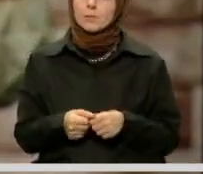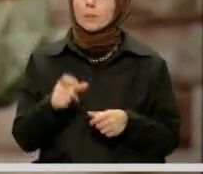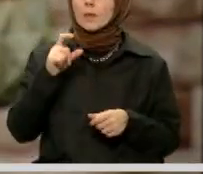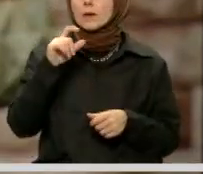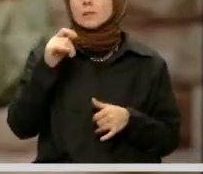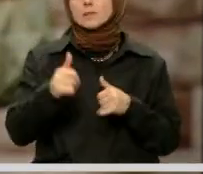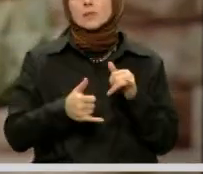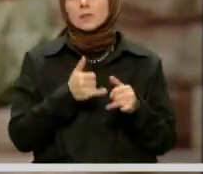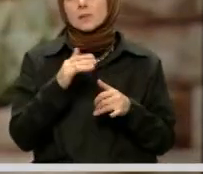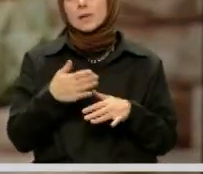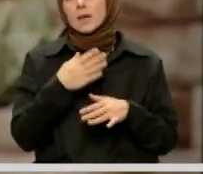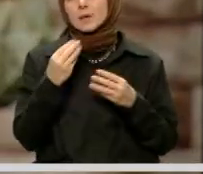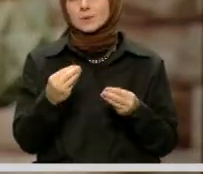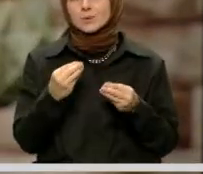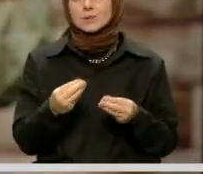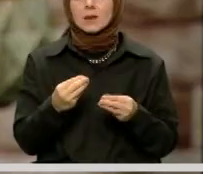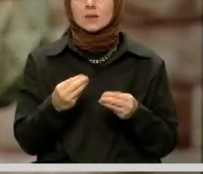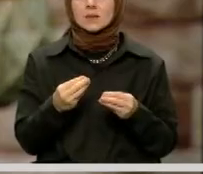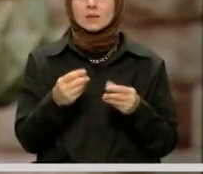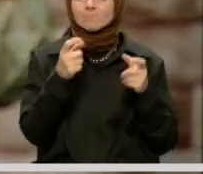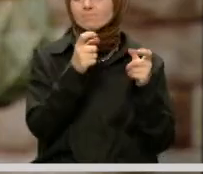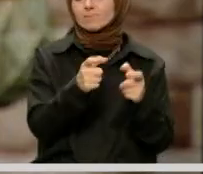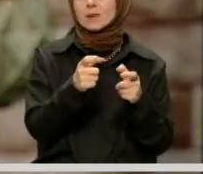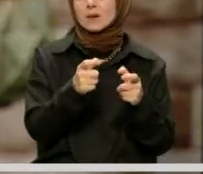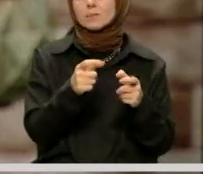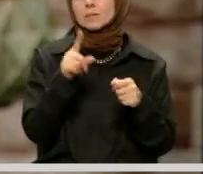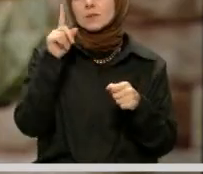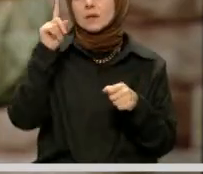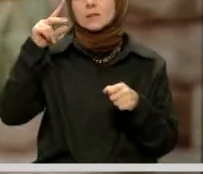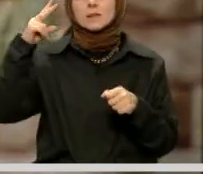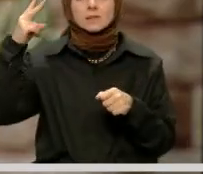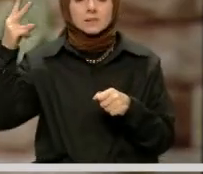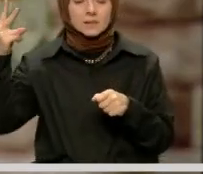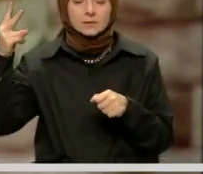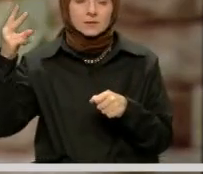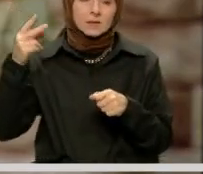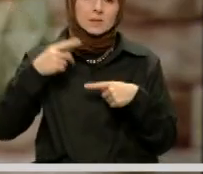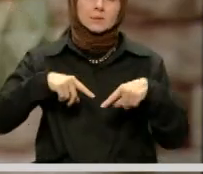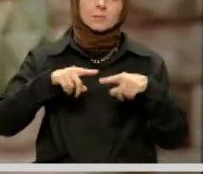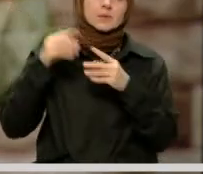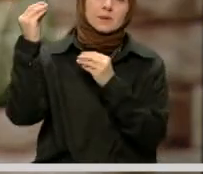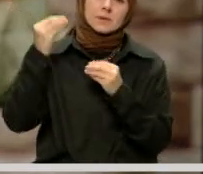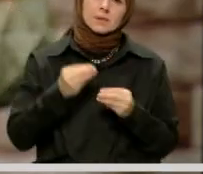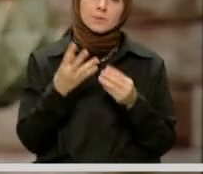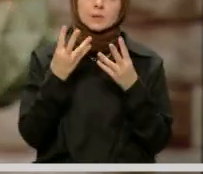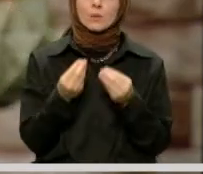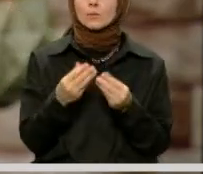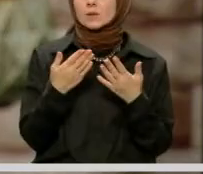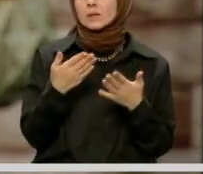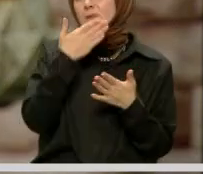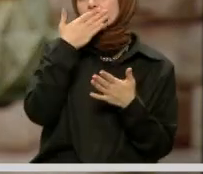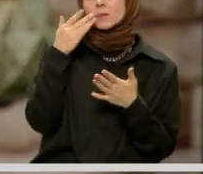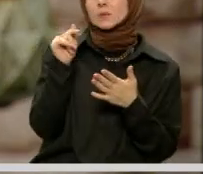en güzel makamı, mevkiyi Rabbimiz tarafından onun ihsan ve lütfuyla bize bahşedilmesidir. Yani Ramazan'ı